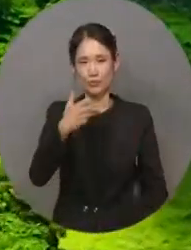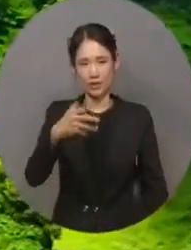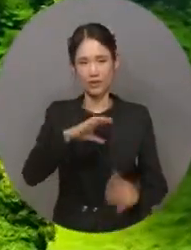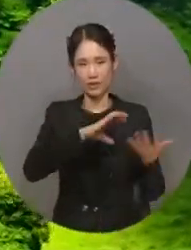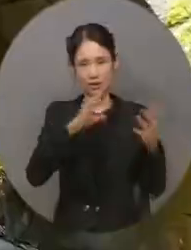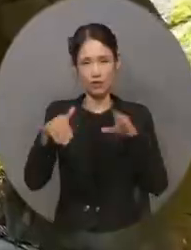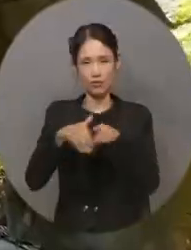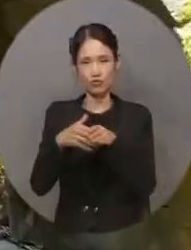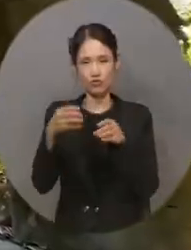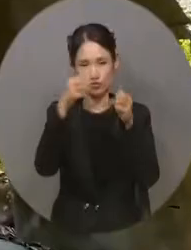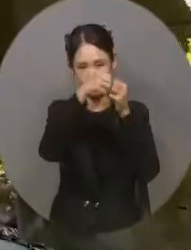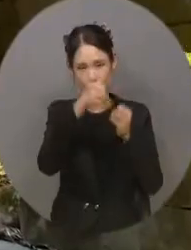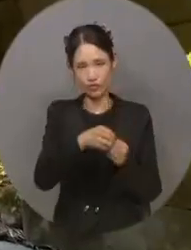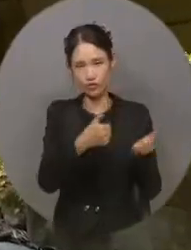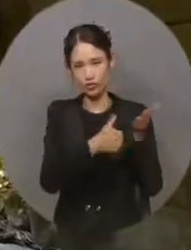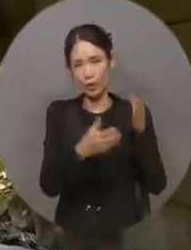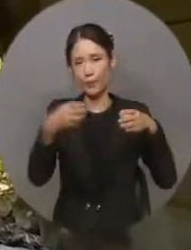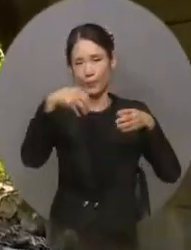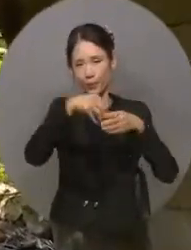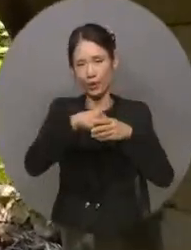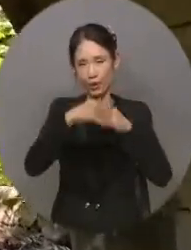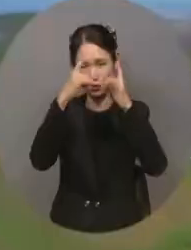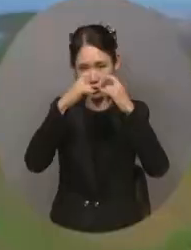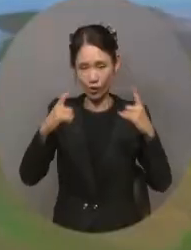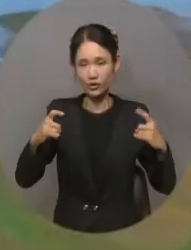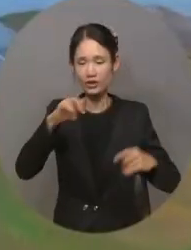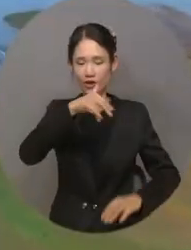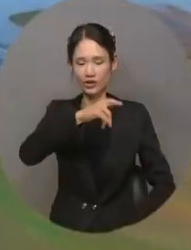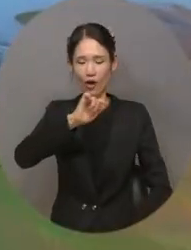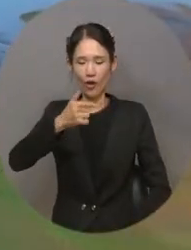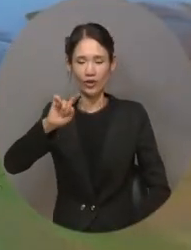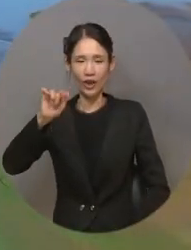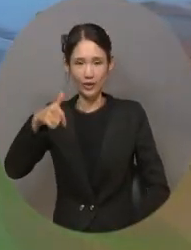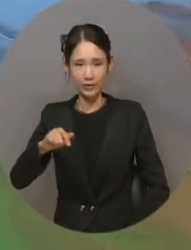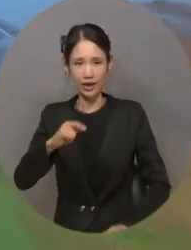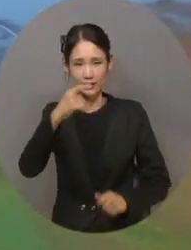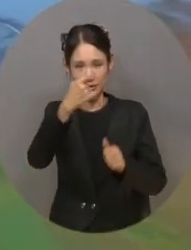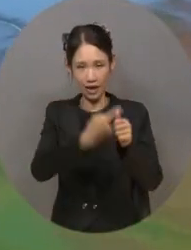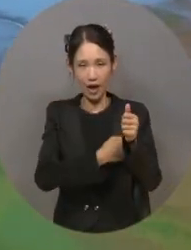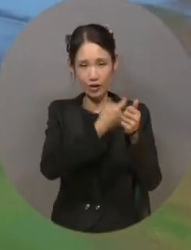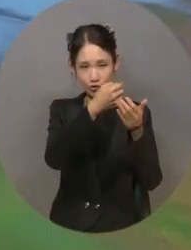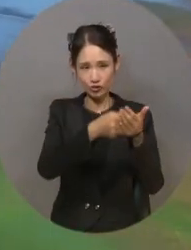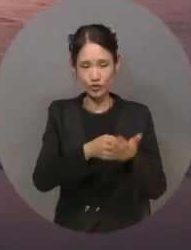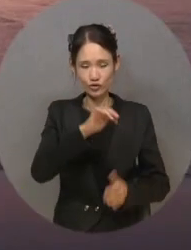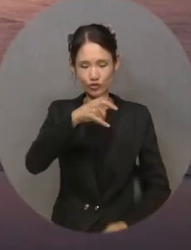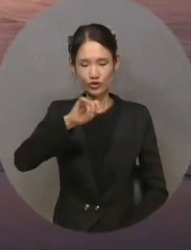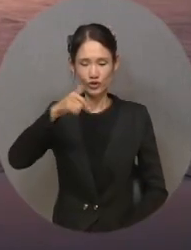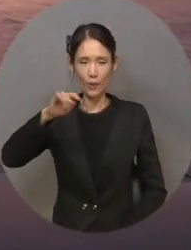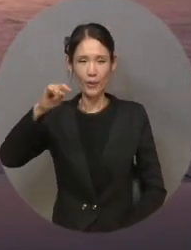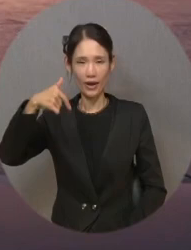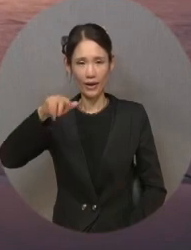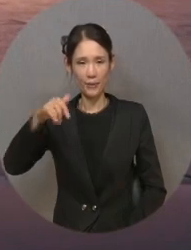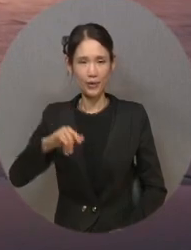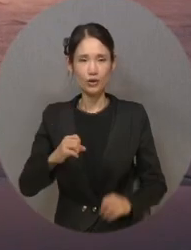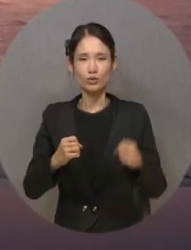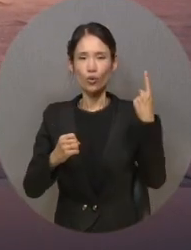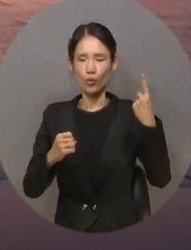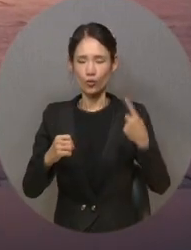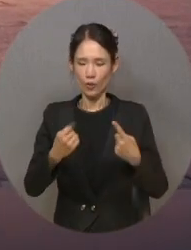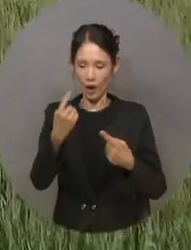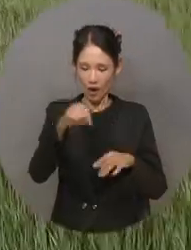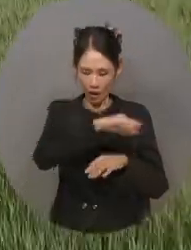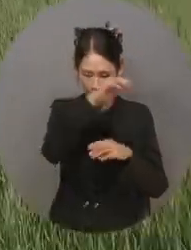세계문화유산으로 등재된 천년고찰 서남사와 세계자연유산 순천망 갯벌을 동시에 가진 강점을